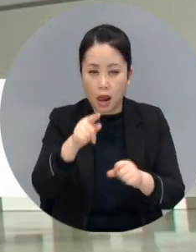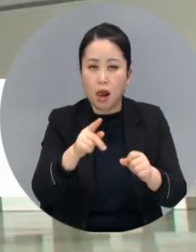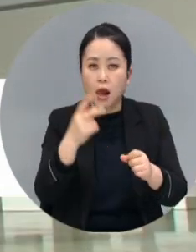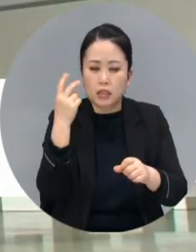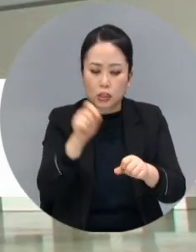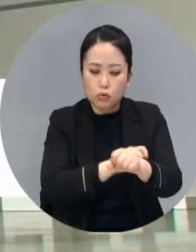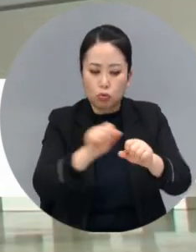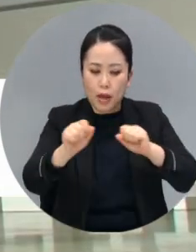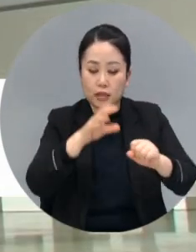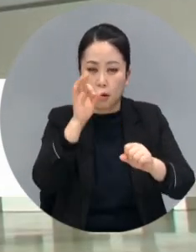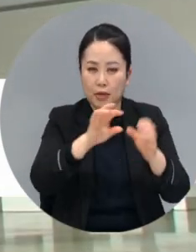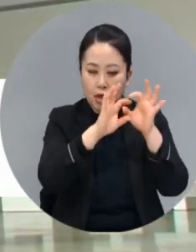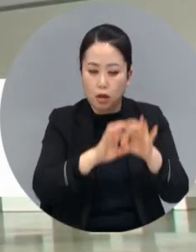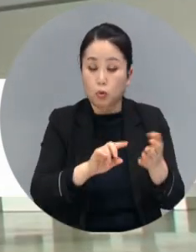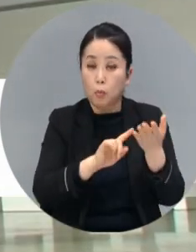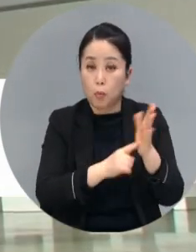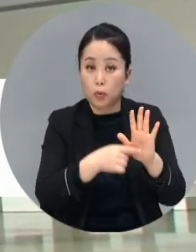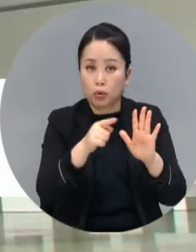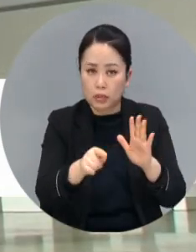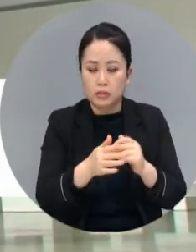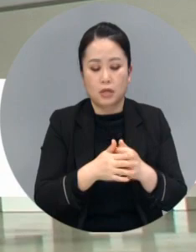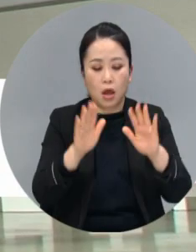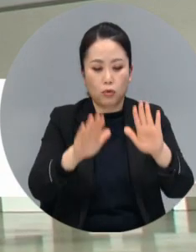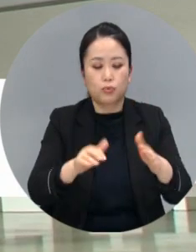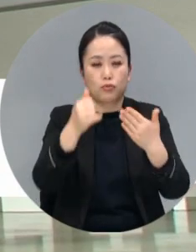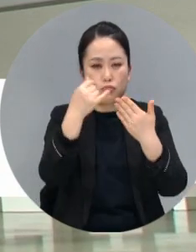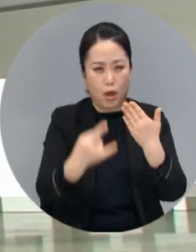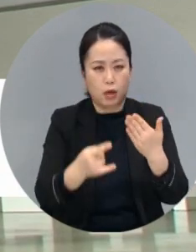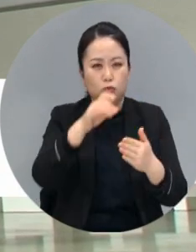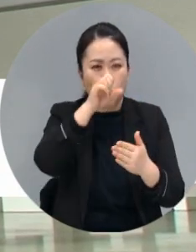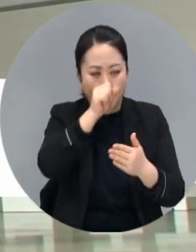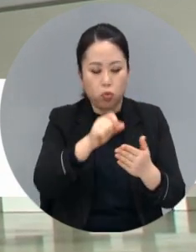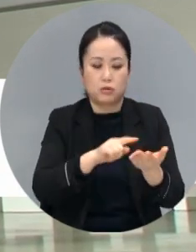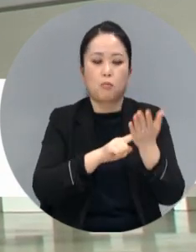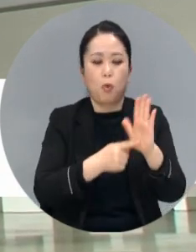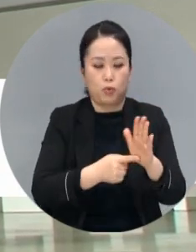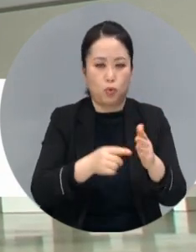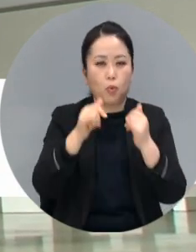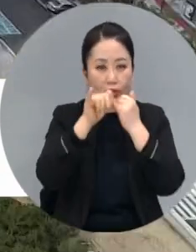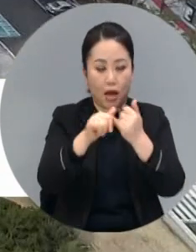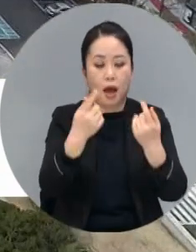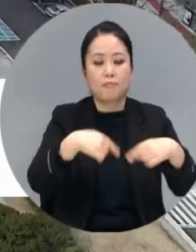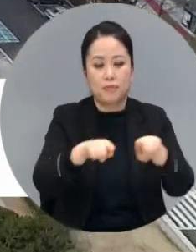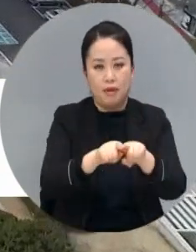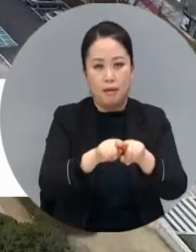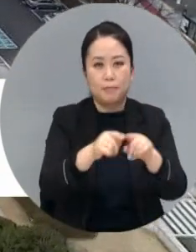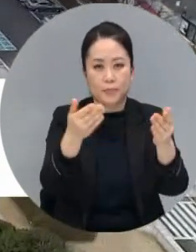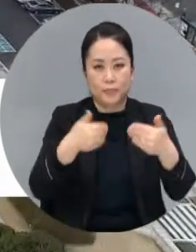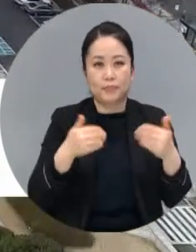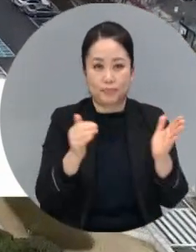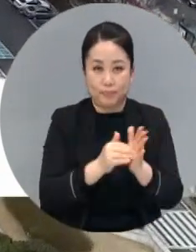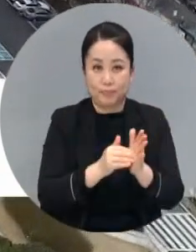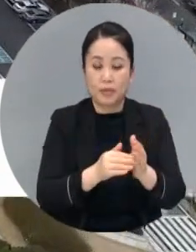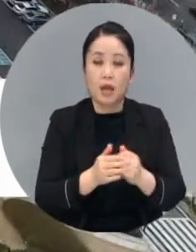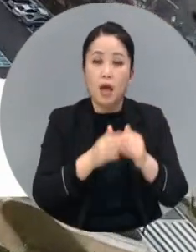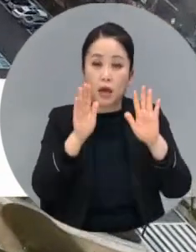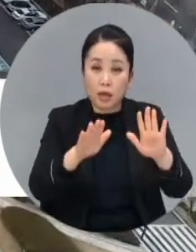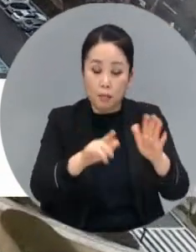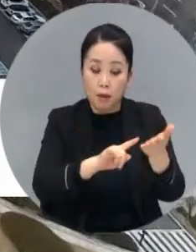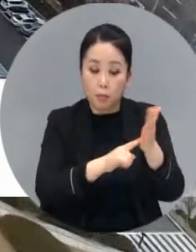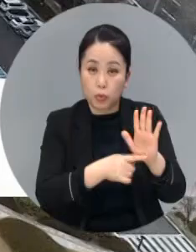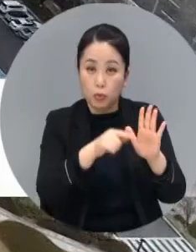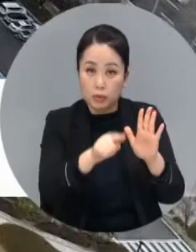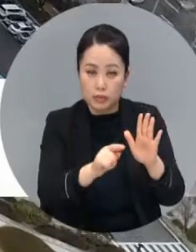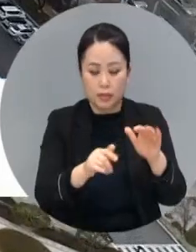민주언론 시민 연합의 제 9회 올해의 좋은 보도상 함께 수상했습니다 이번 보도는